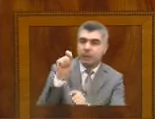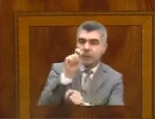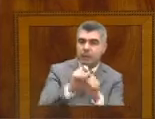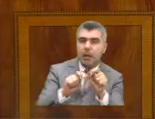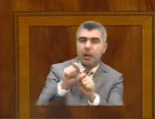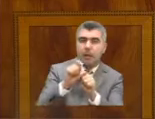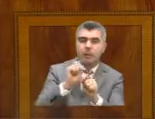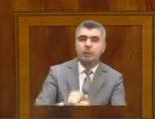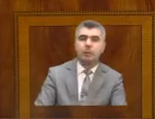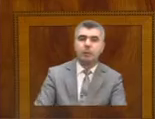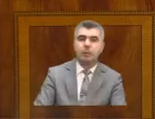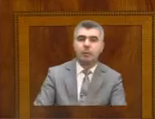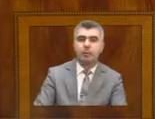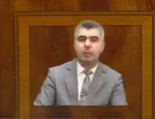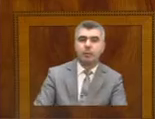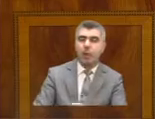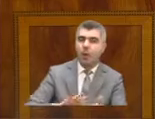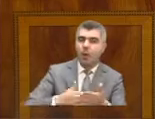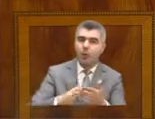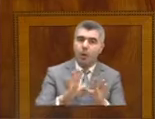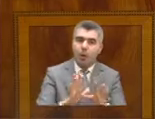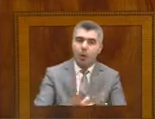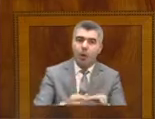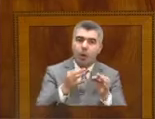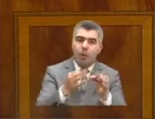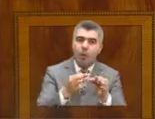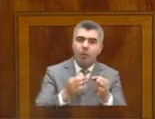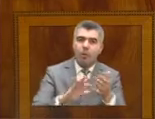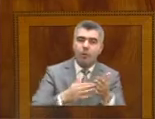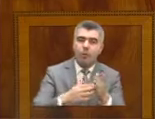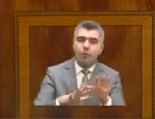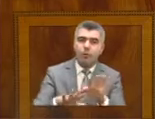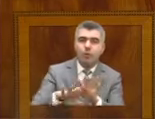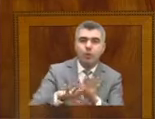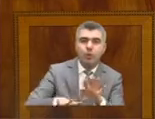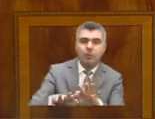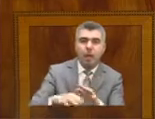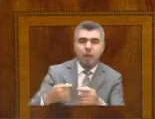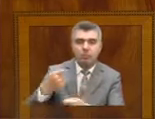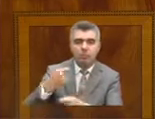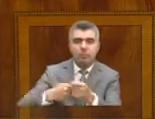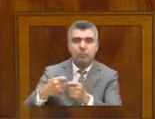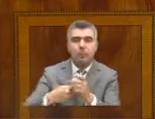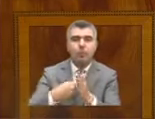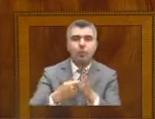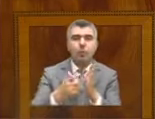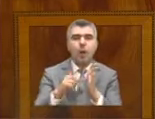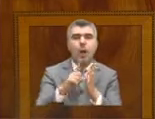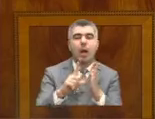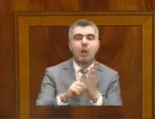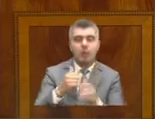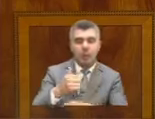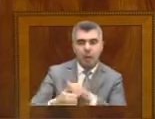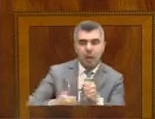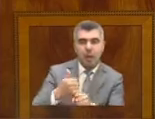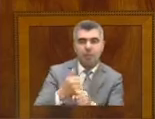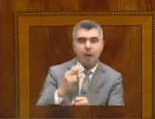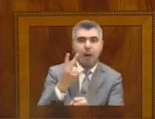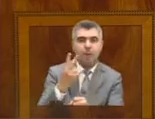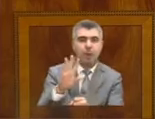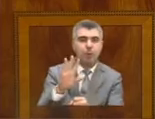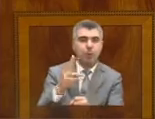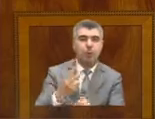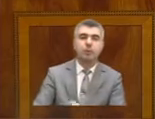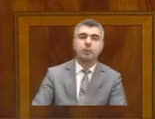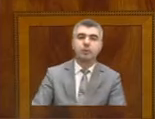وانسجاماً مع المقاربة المتكاملة للتوجهات الاجتماعية والاقتصادية لمشروع قانون المالية لسنة